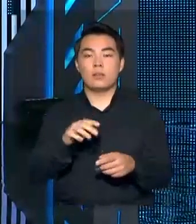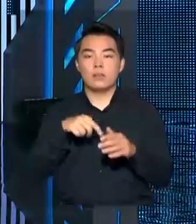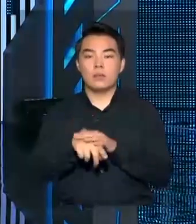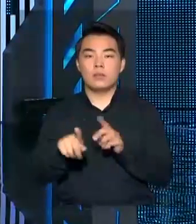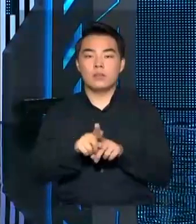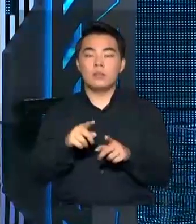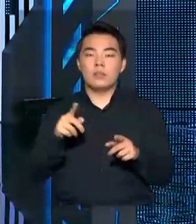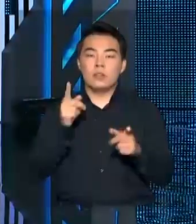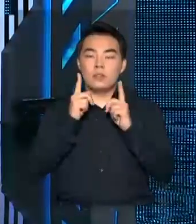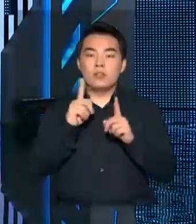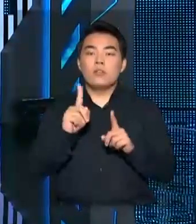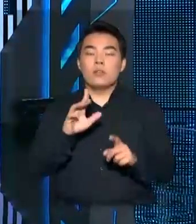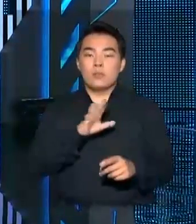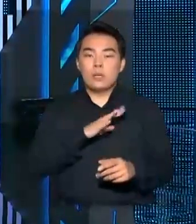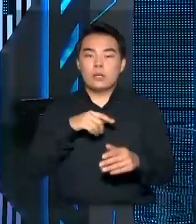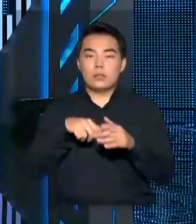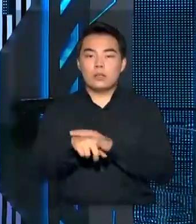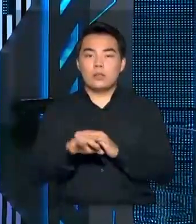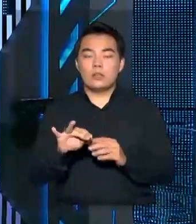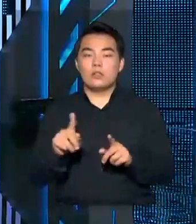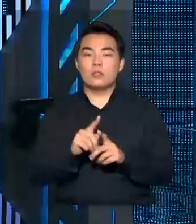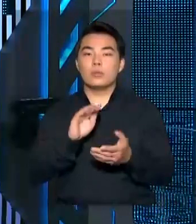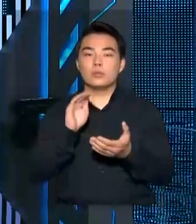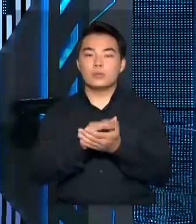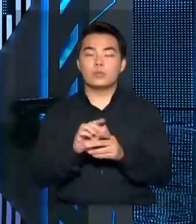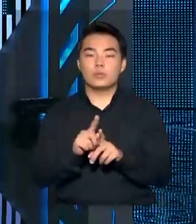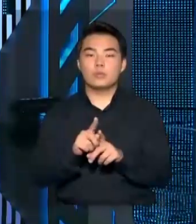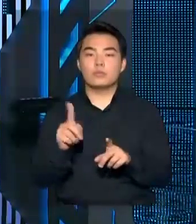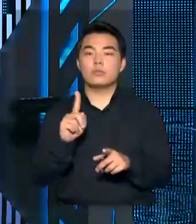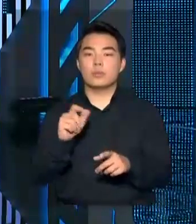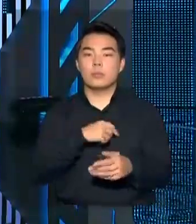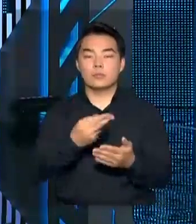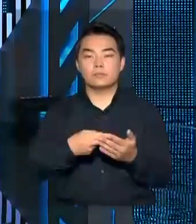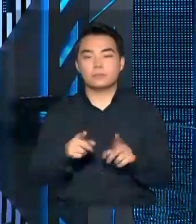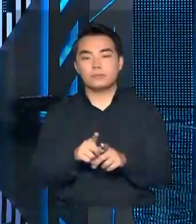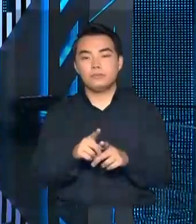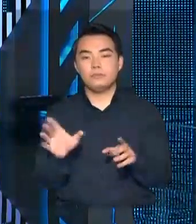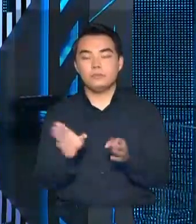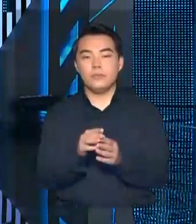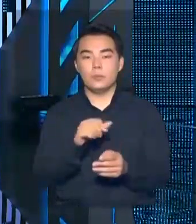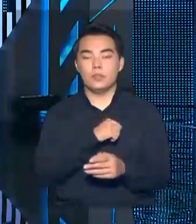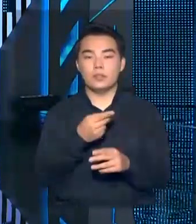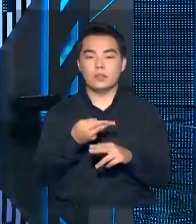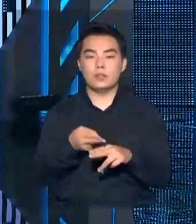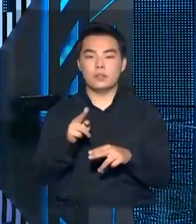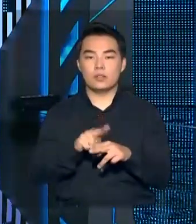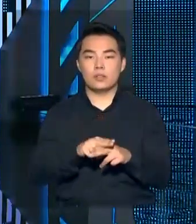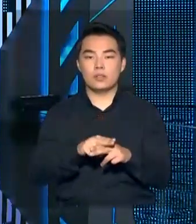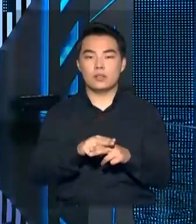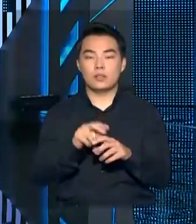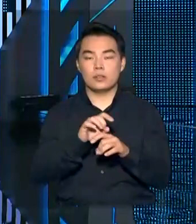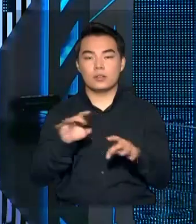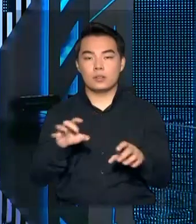на повестке встречи и о чем договорились лидеры государств, расскажет моя коллега Ирина Панфилова. Материал готовится к эфиру, а мы